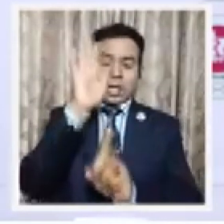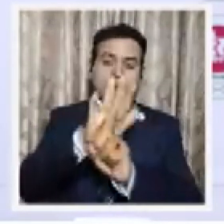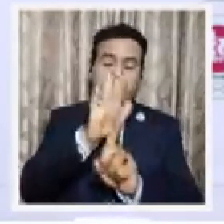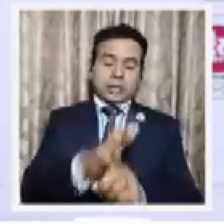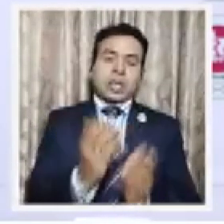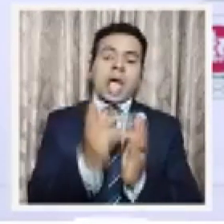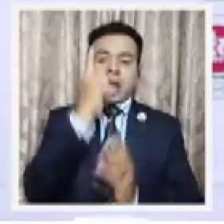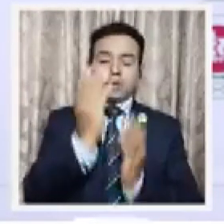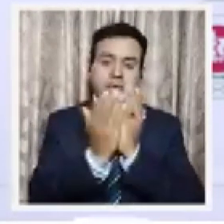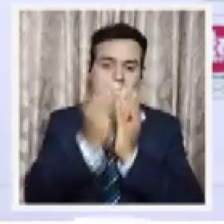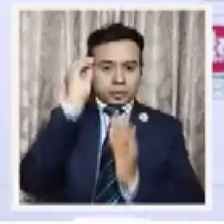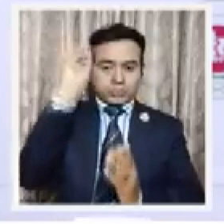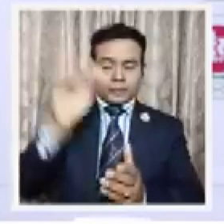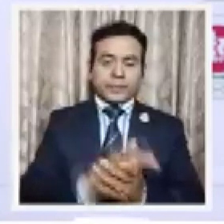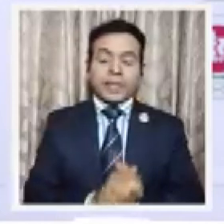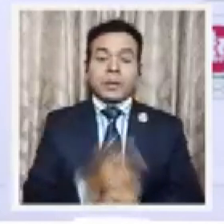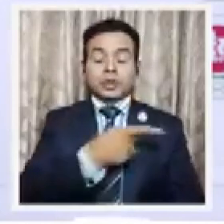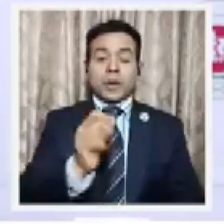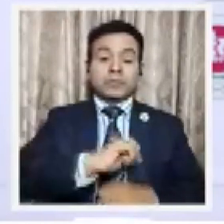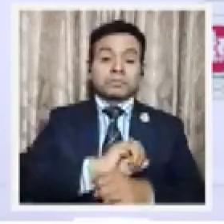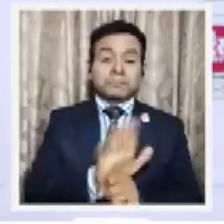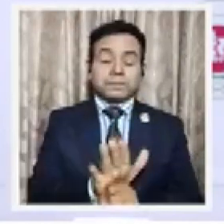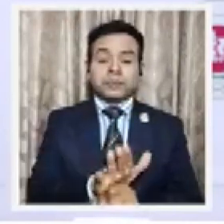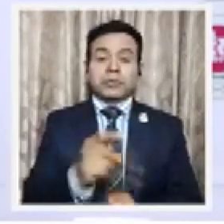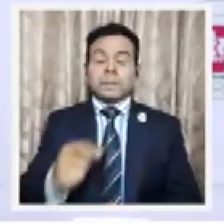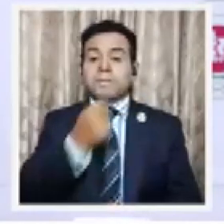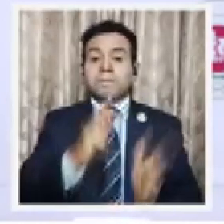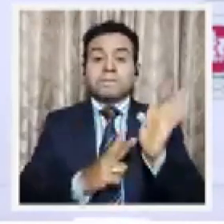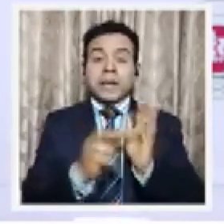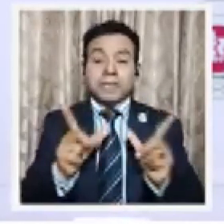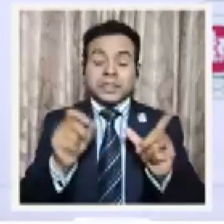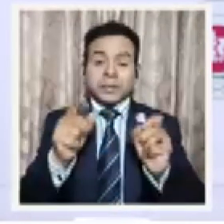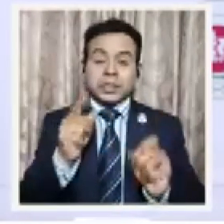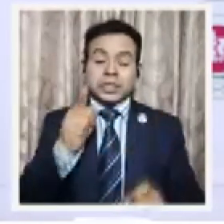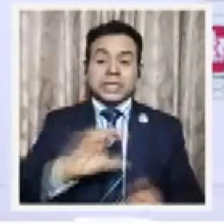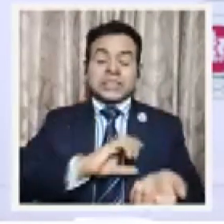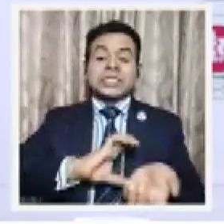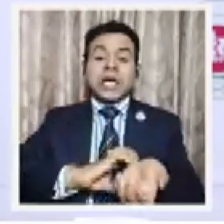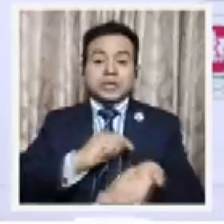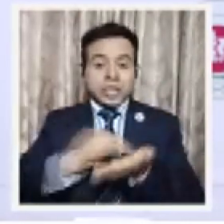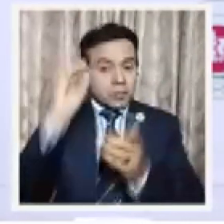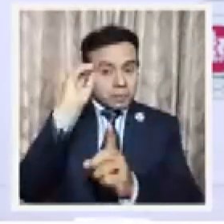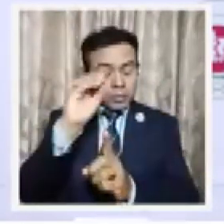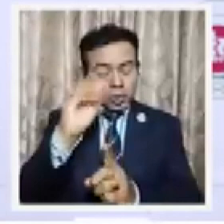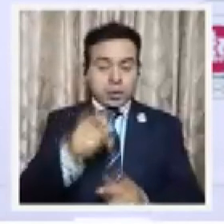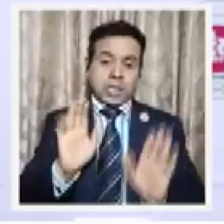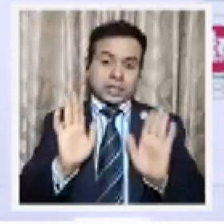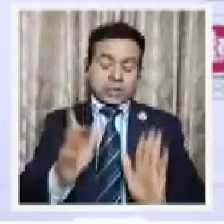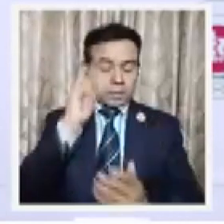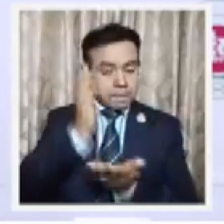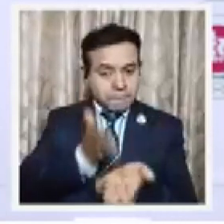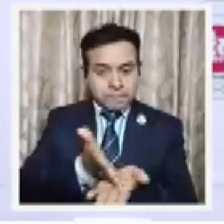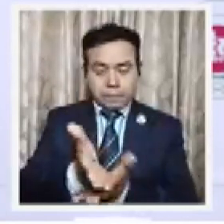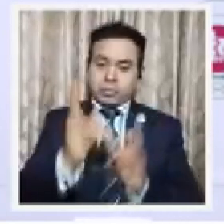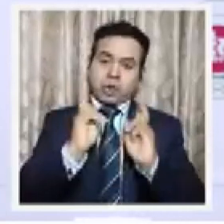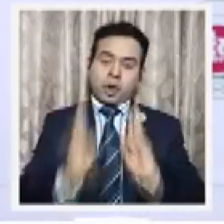সর্বোচ্চ শান্তি দেন এবং মুসলিমদের জন্য বেহেশত নসিব করেন এই কামনা করছি। তবে এই রোগ প্রতিরোধের জন্য আমরা যেন সচেষ্ট থাকি, সচেতন থাকি,